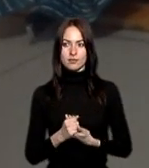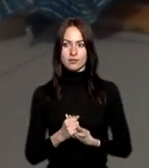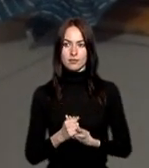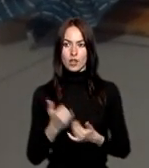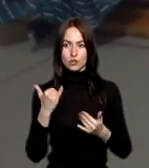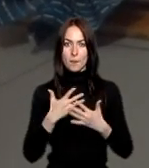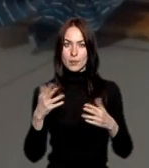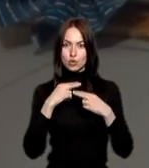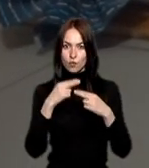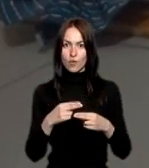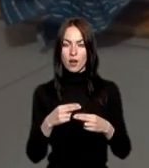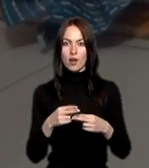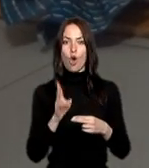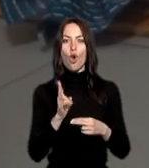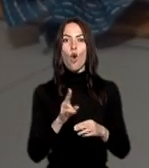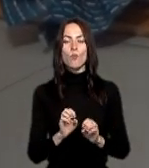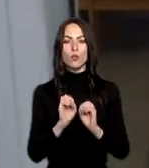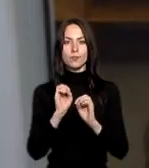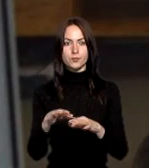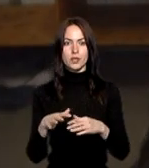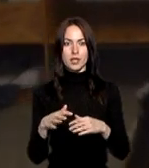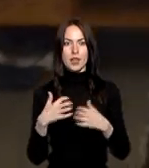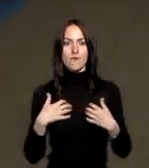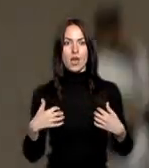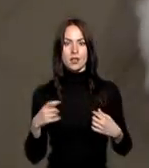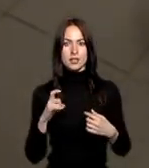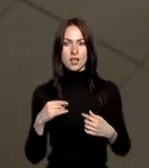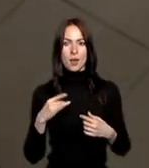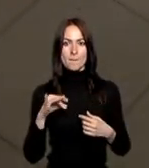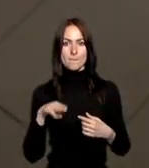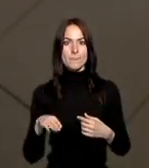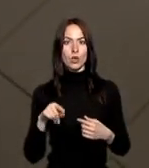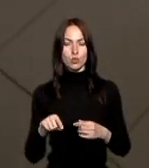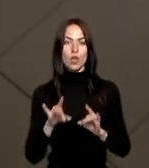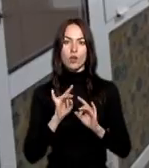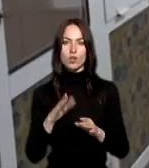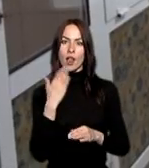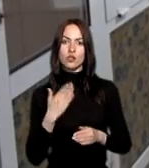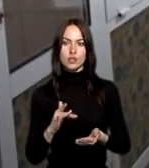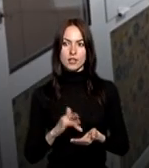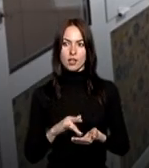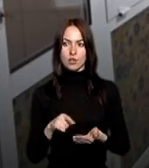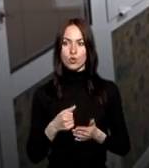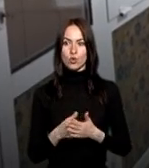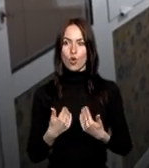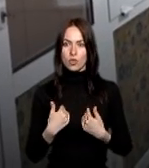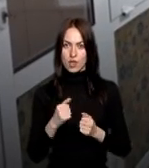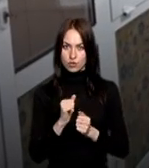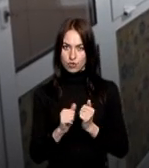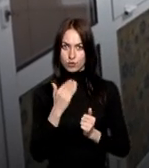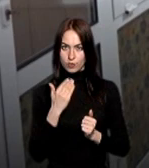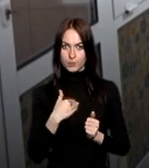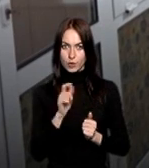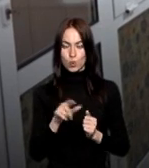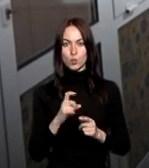Зараз більше уваги звертають, кому віддають тварин з притулку, розповідає речниця центру Ольга Голубєва. До нас часто звертаються